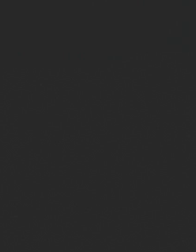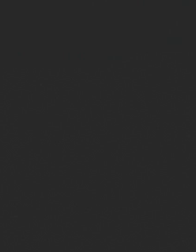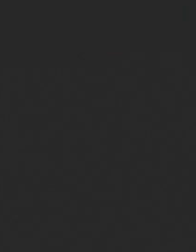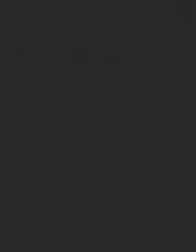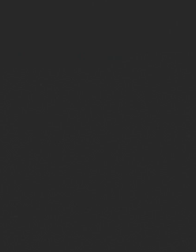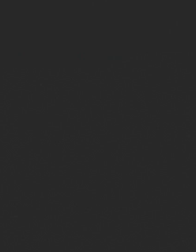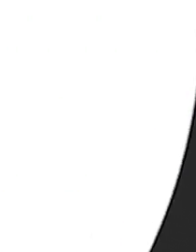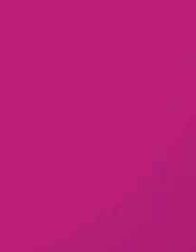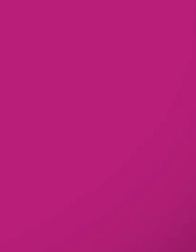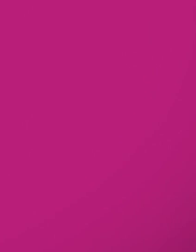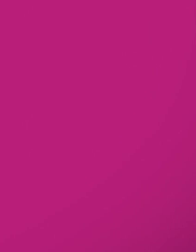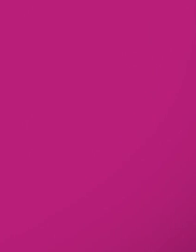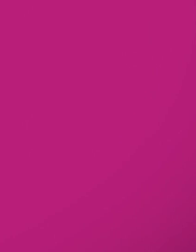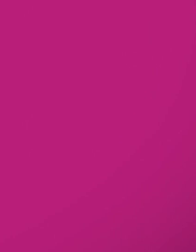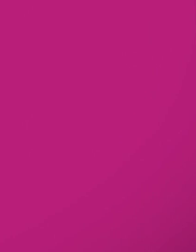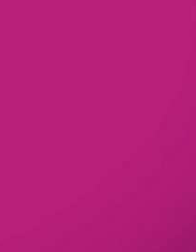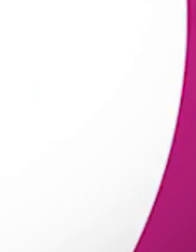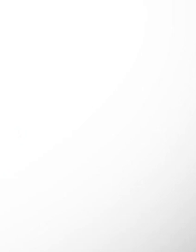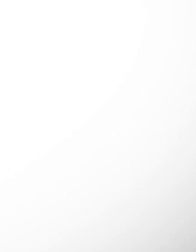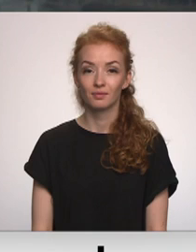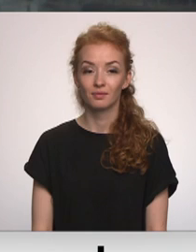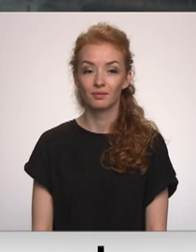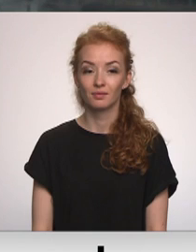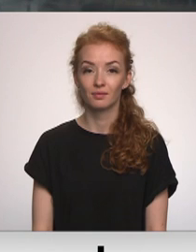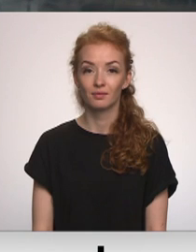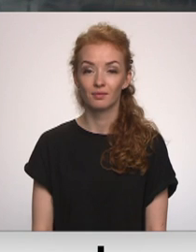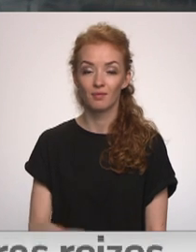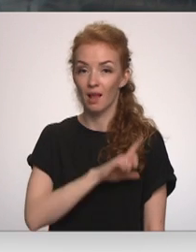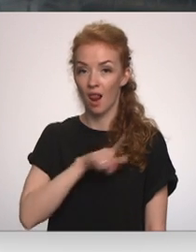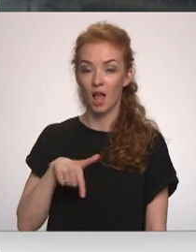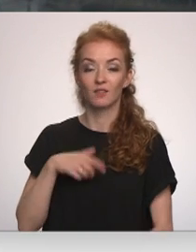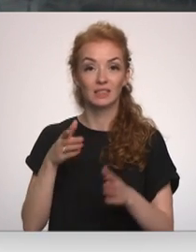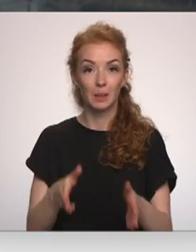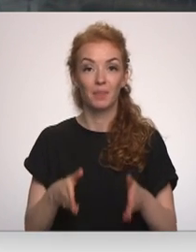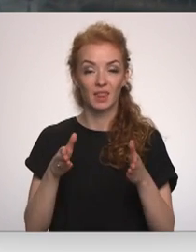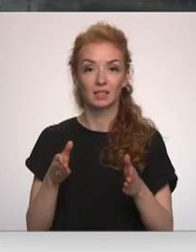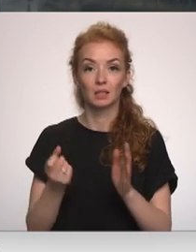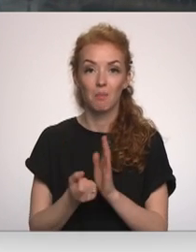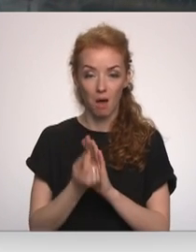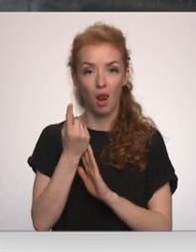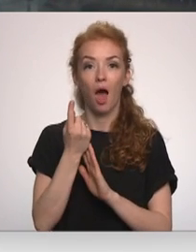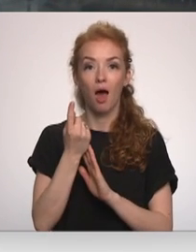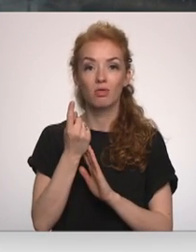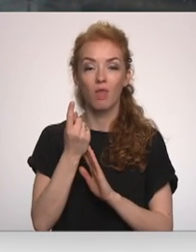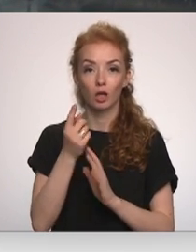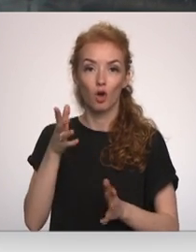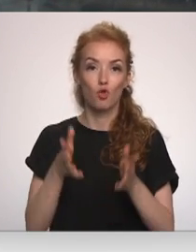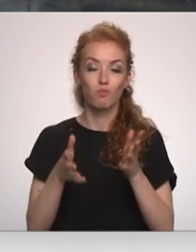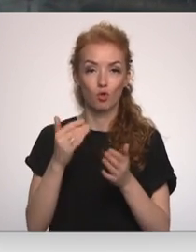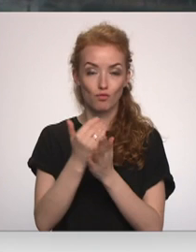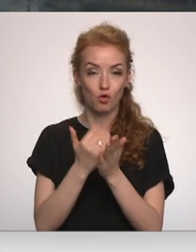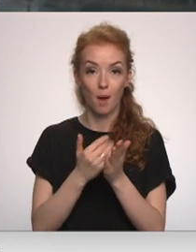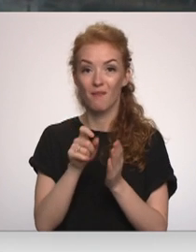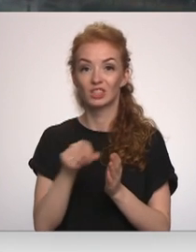Re, viss ēters ir te! Latvijas slimnīcās ienāk mākslīgais intelekts un pašlaik to